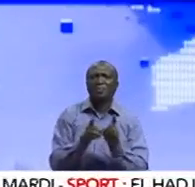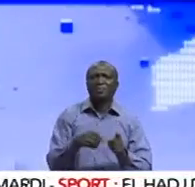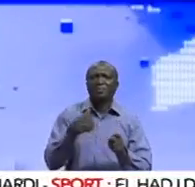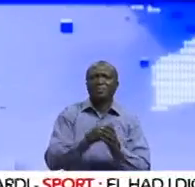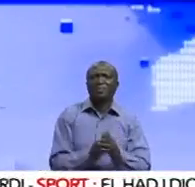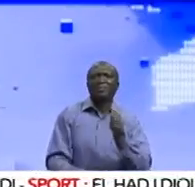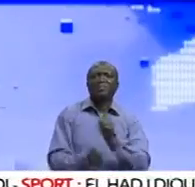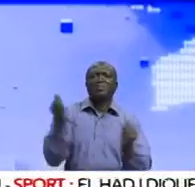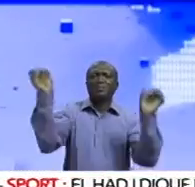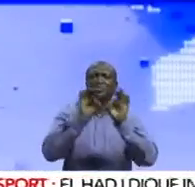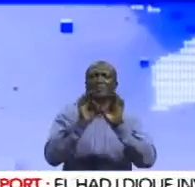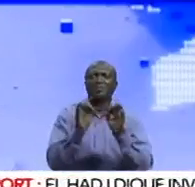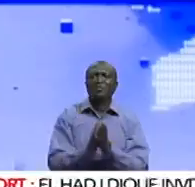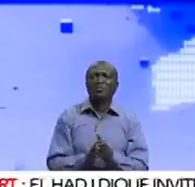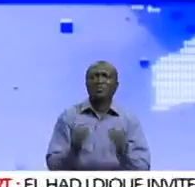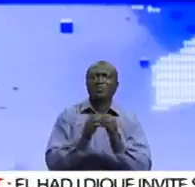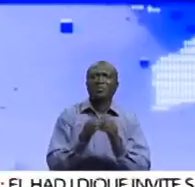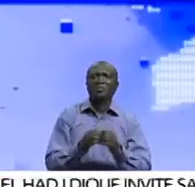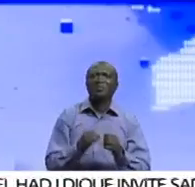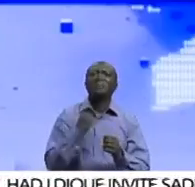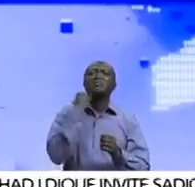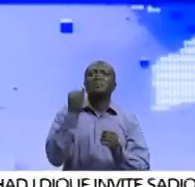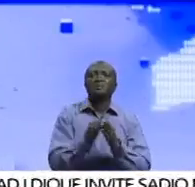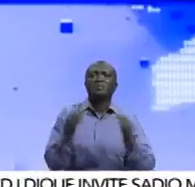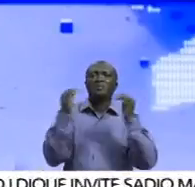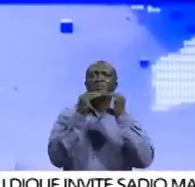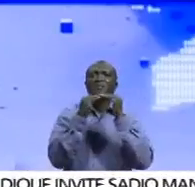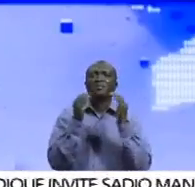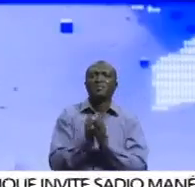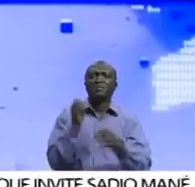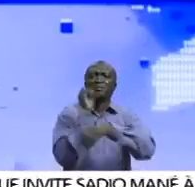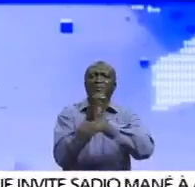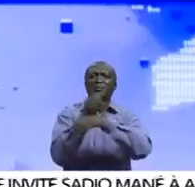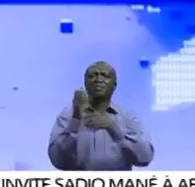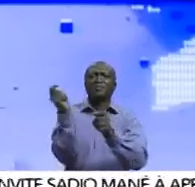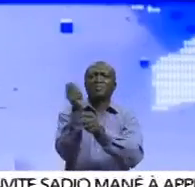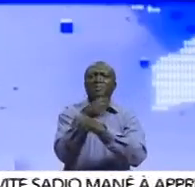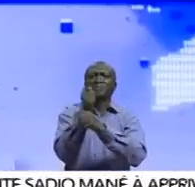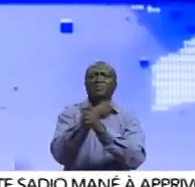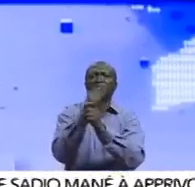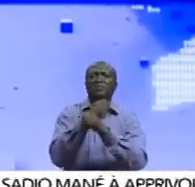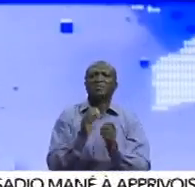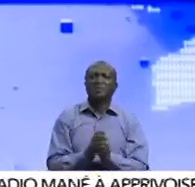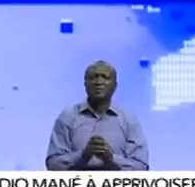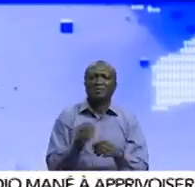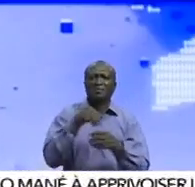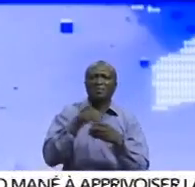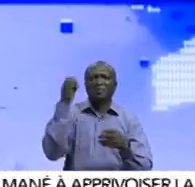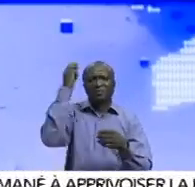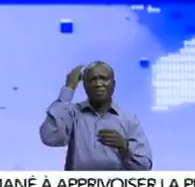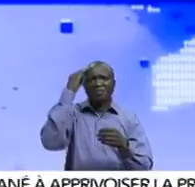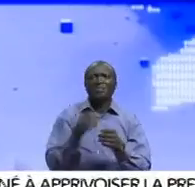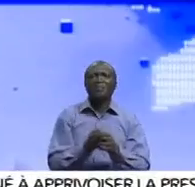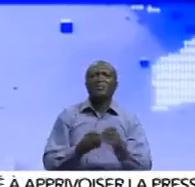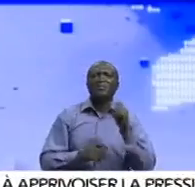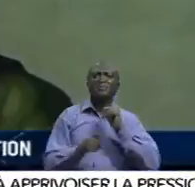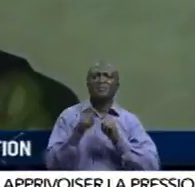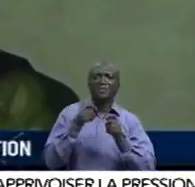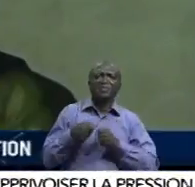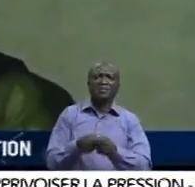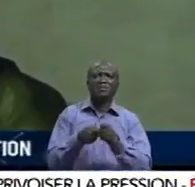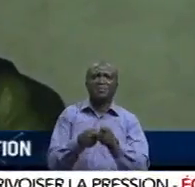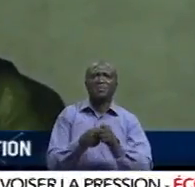contre les inégalités des sexes Sorna ma conseillère technique du ministre de l'Agriculture elle s'exprime au micro de Ababakar Sadir top on est